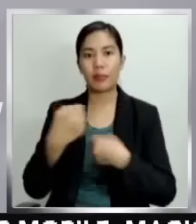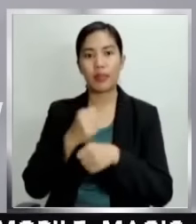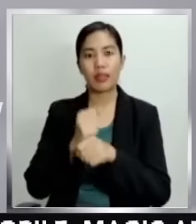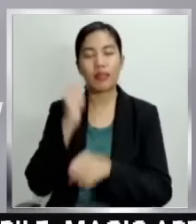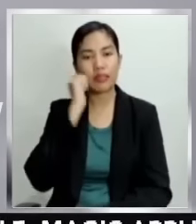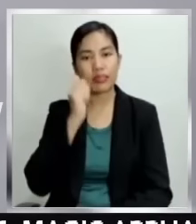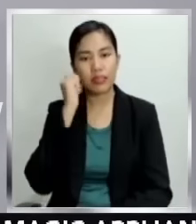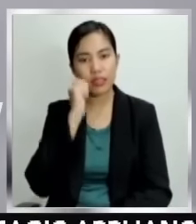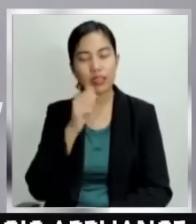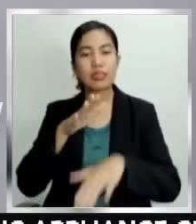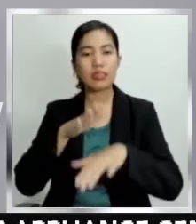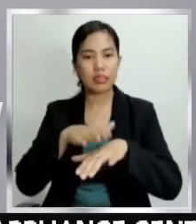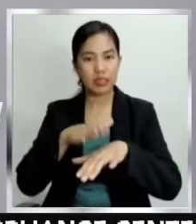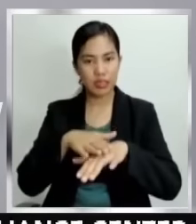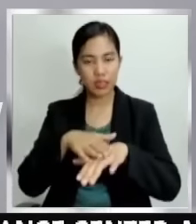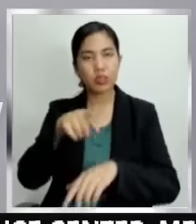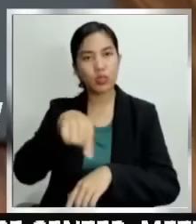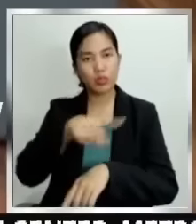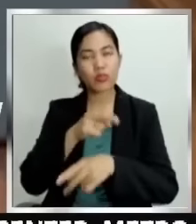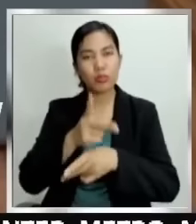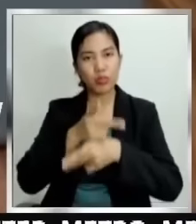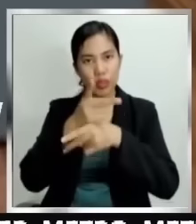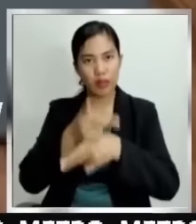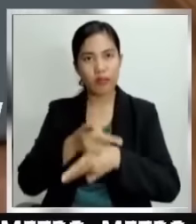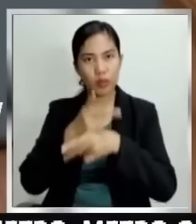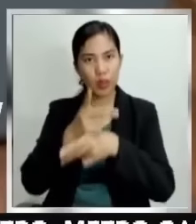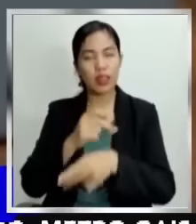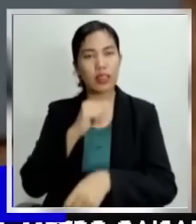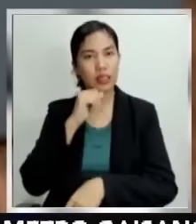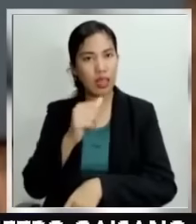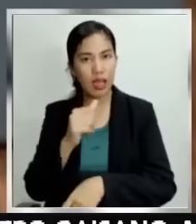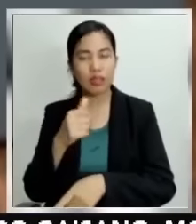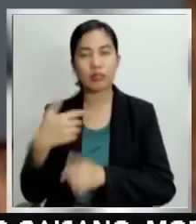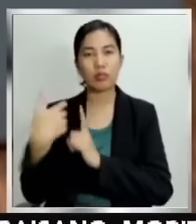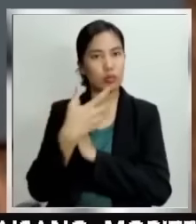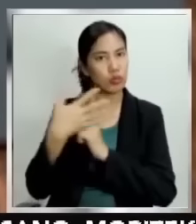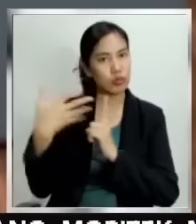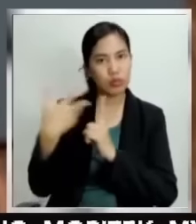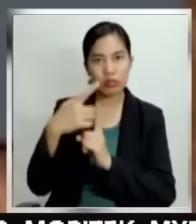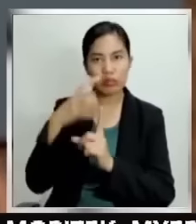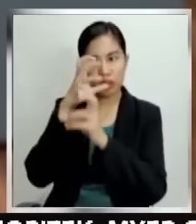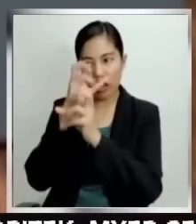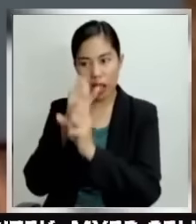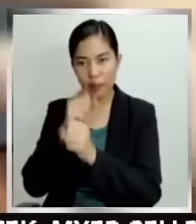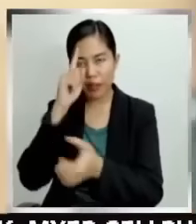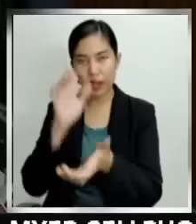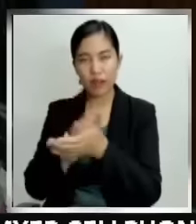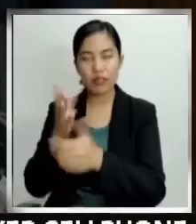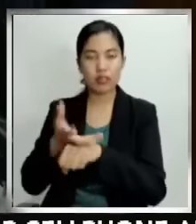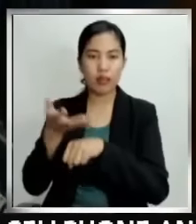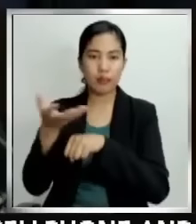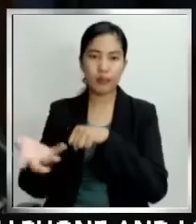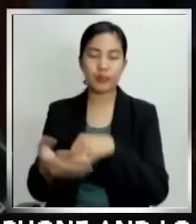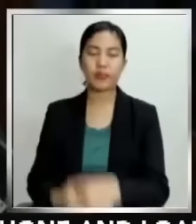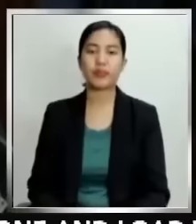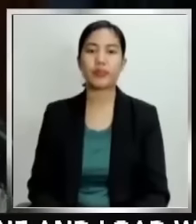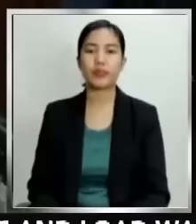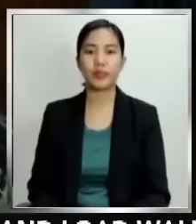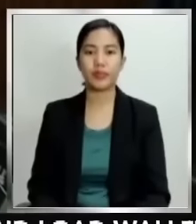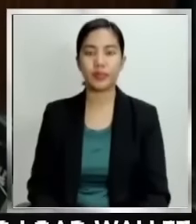maging alerto at huwag magpapaloko. Para sa GMA Integrated News, Marisol Abdurrahman,